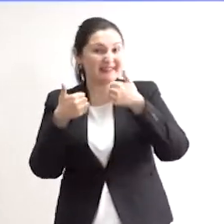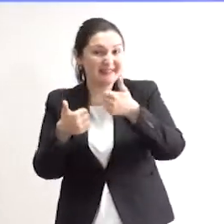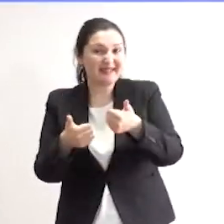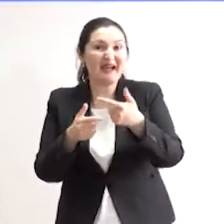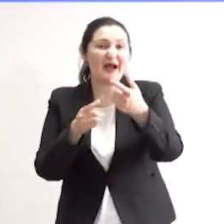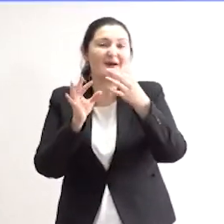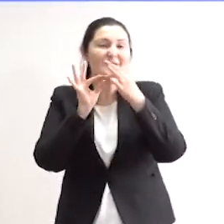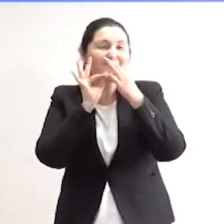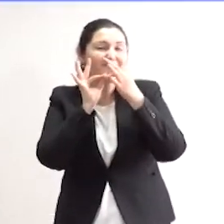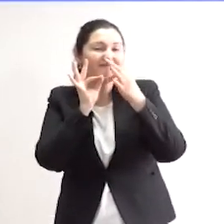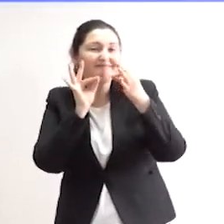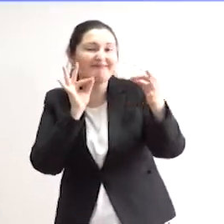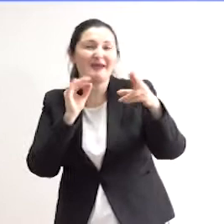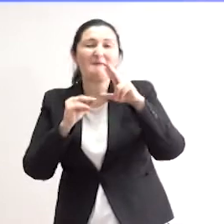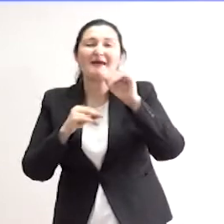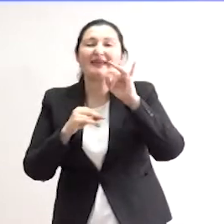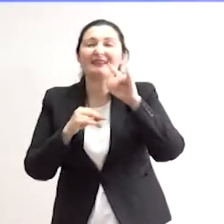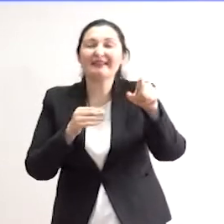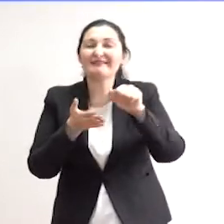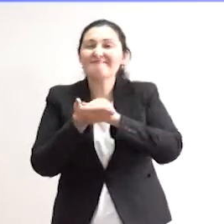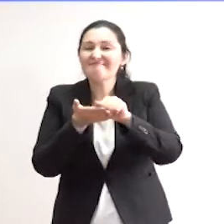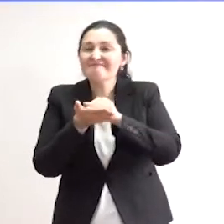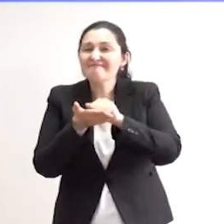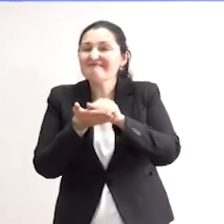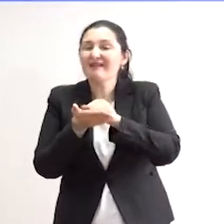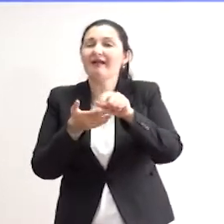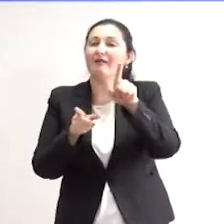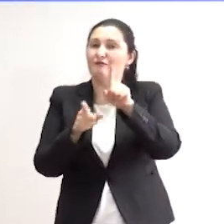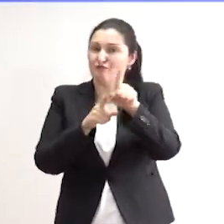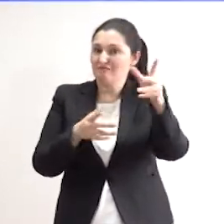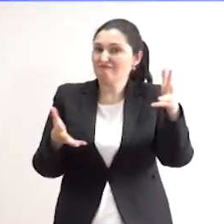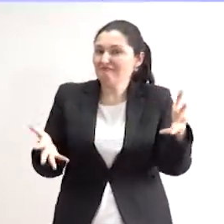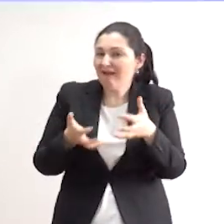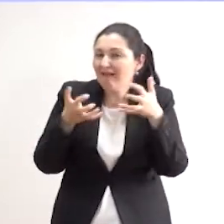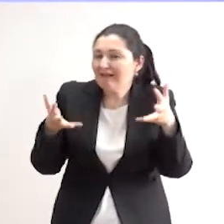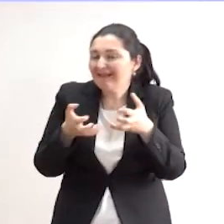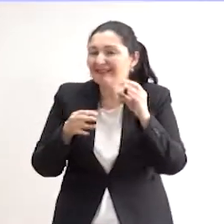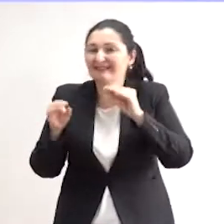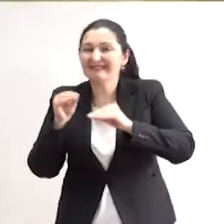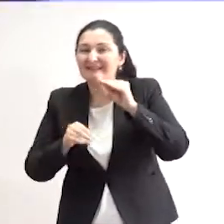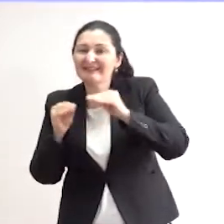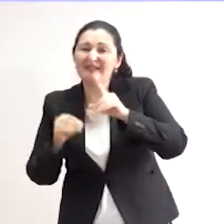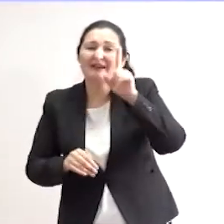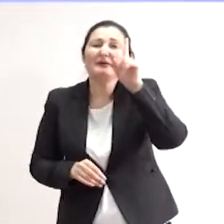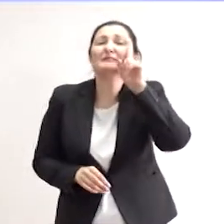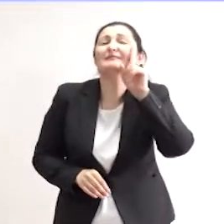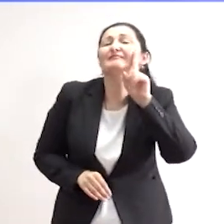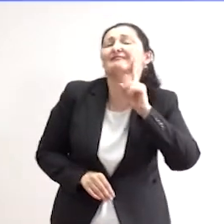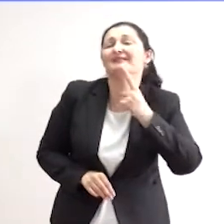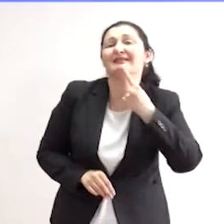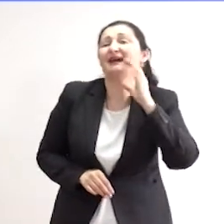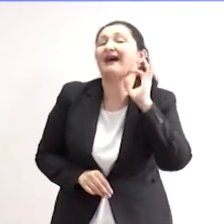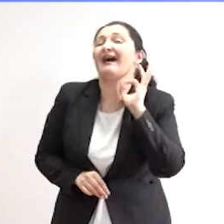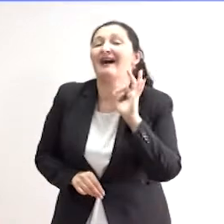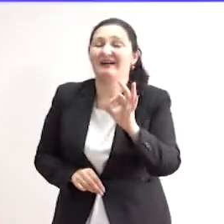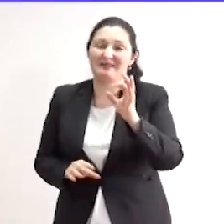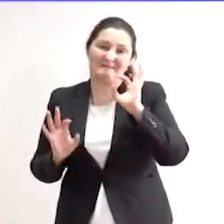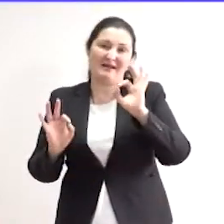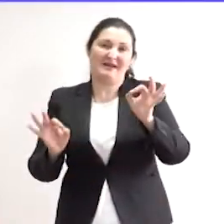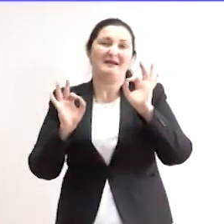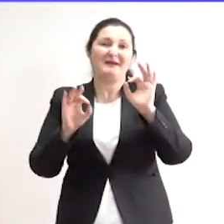پنیر رو در دیگر خوریش ها یعنی سالاد ها هم استفاده میبرند بله خوشمزه شود میتونید؟ بله